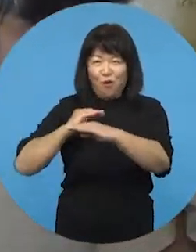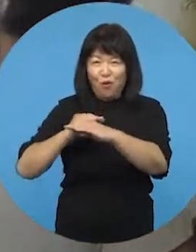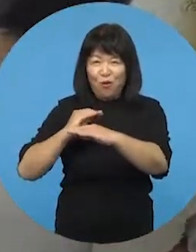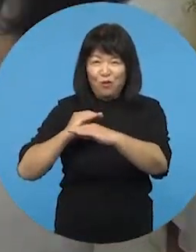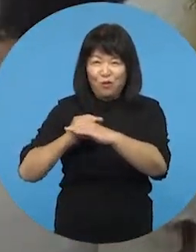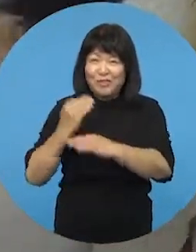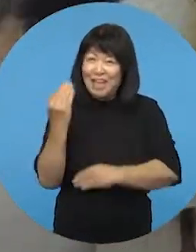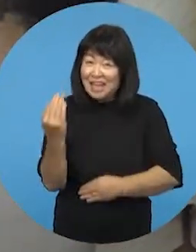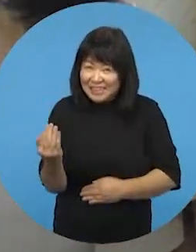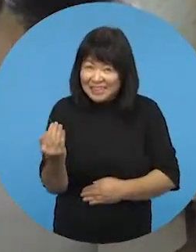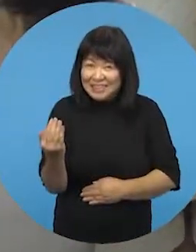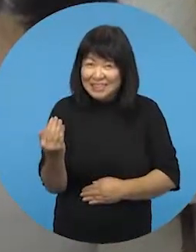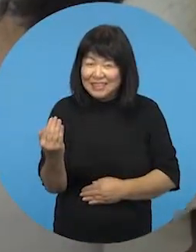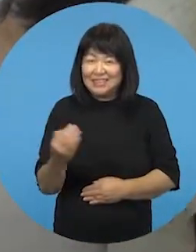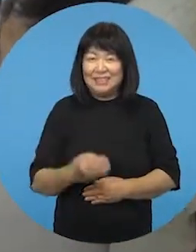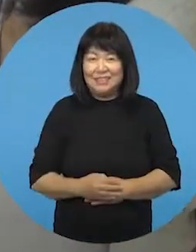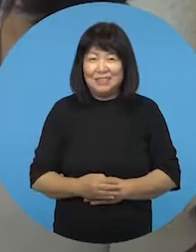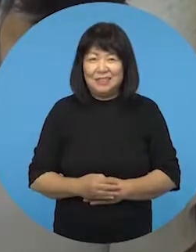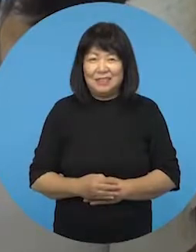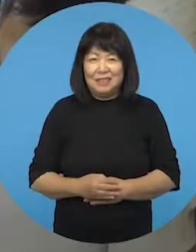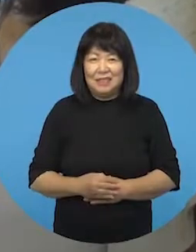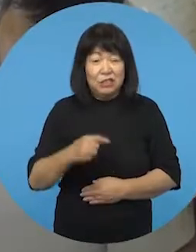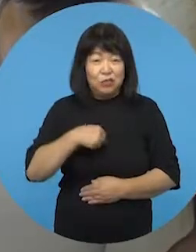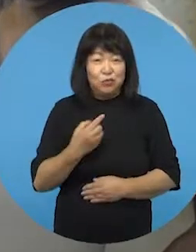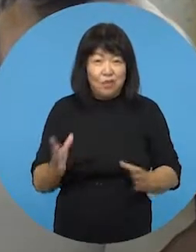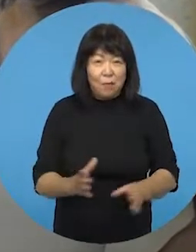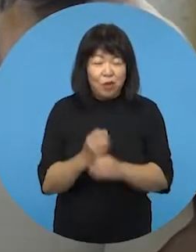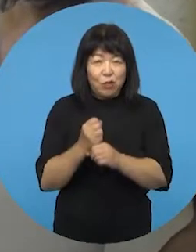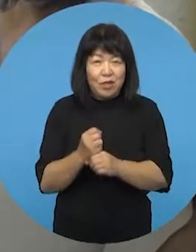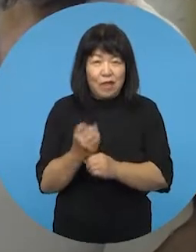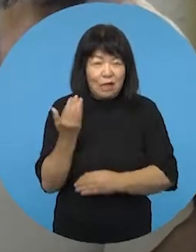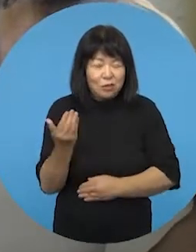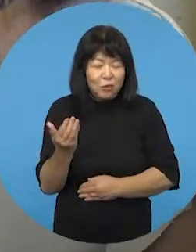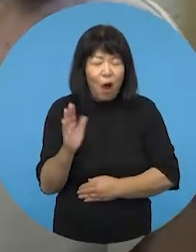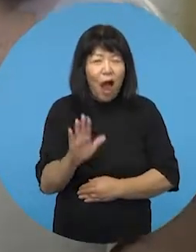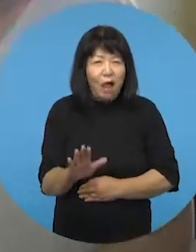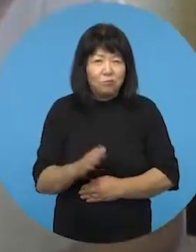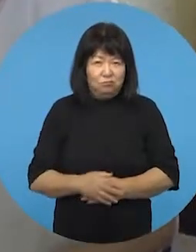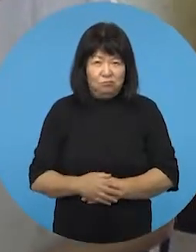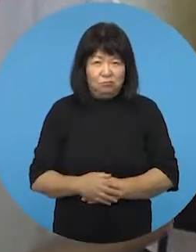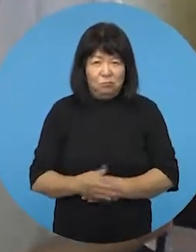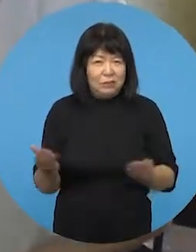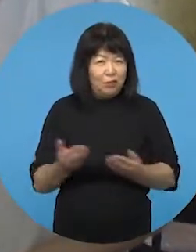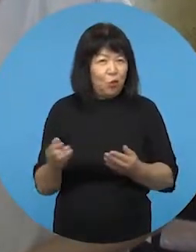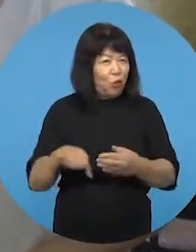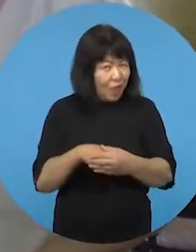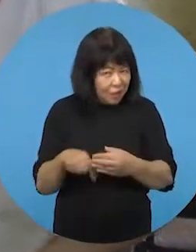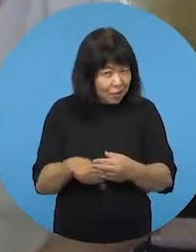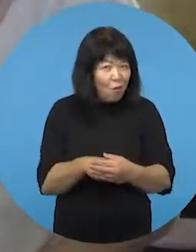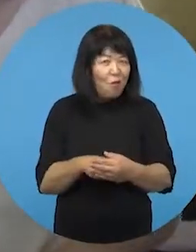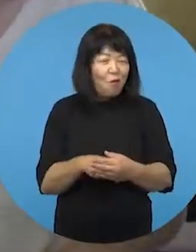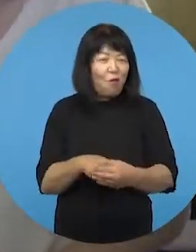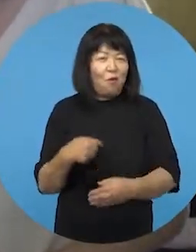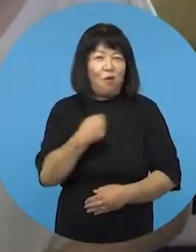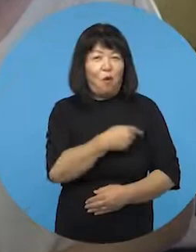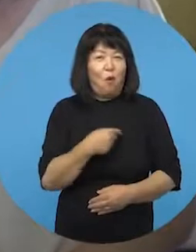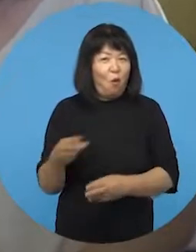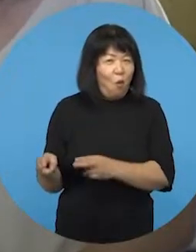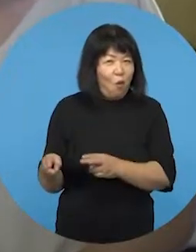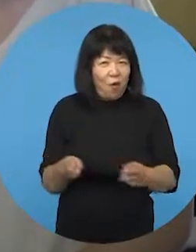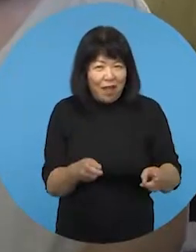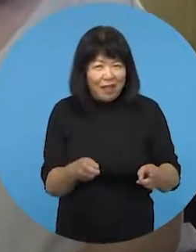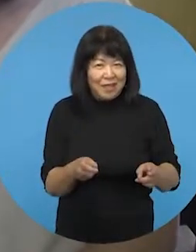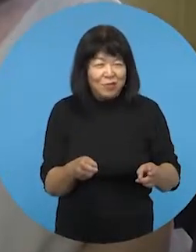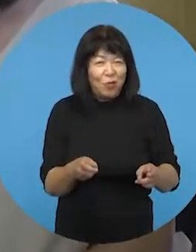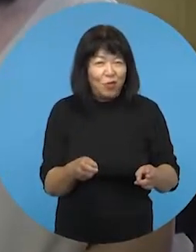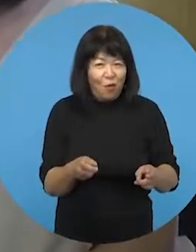年の生徒に、自分でまとめてきた質問がありまして、仕事内容だったりとか、心がけてい